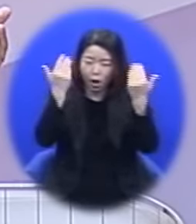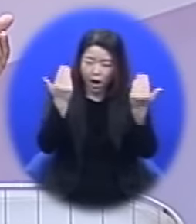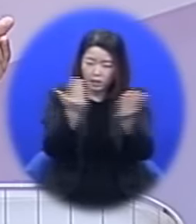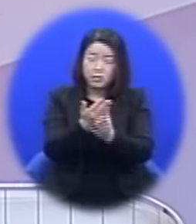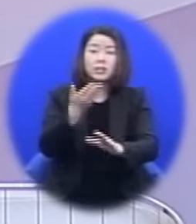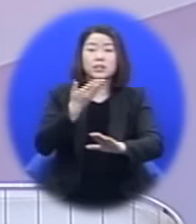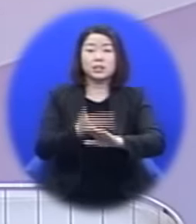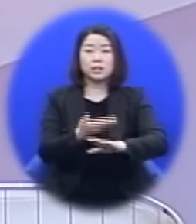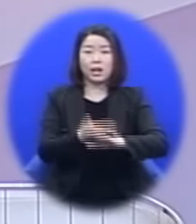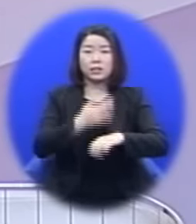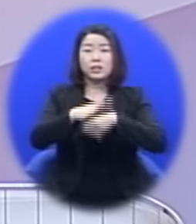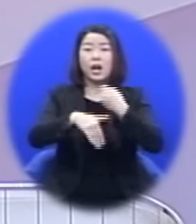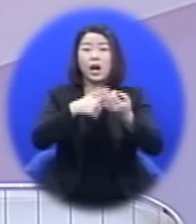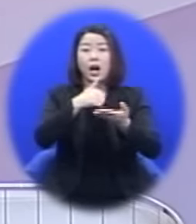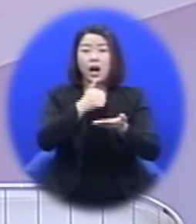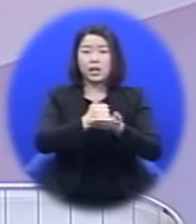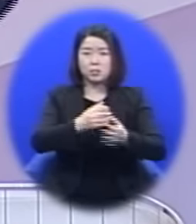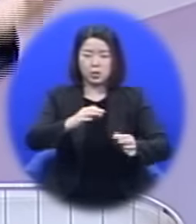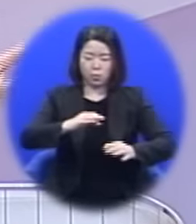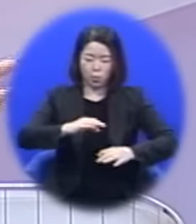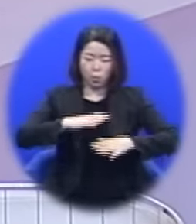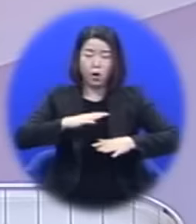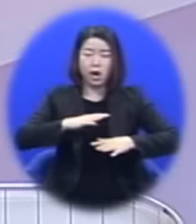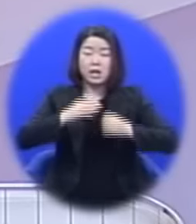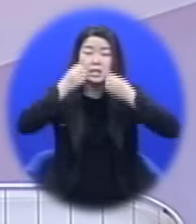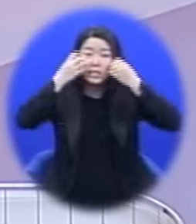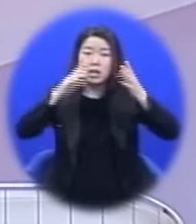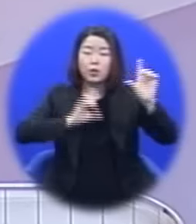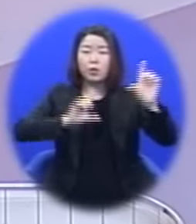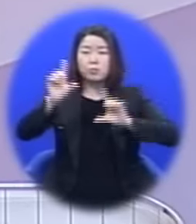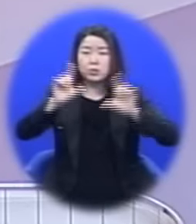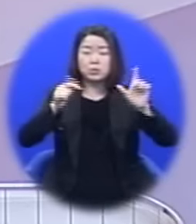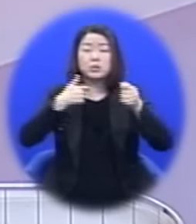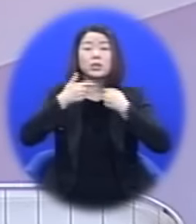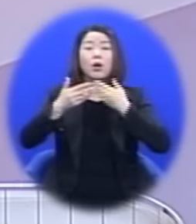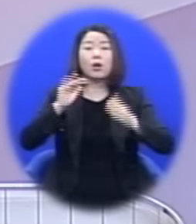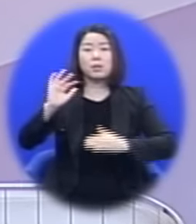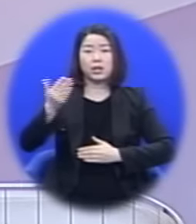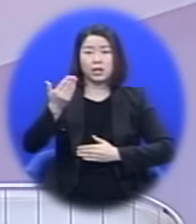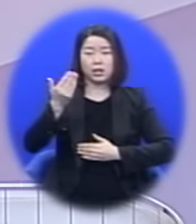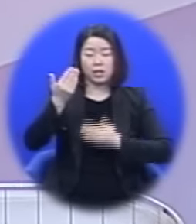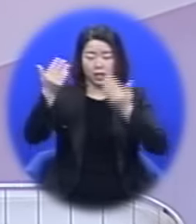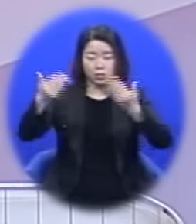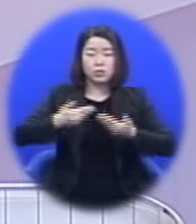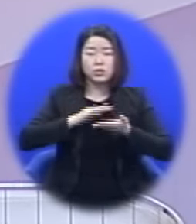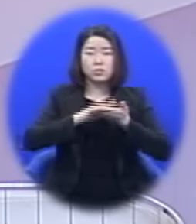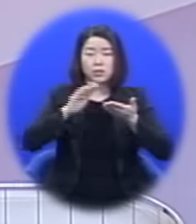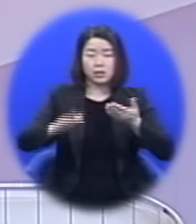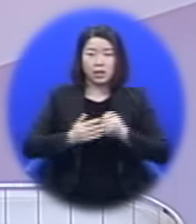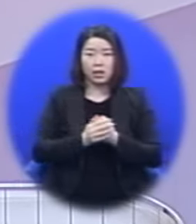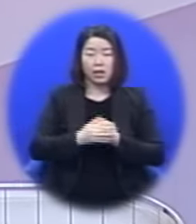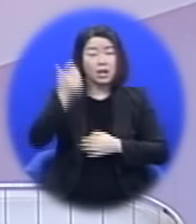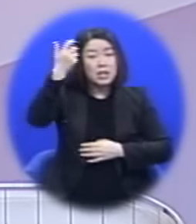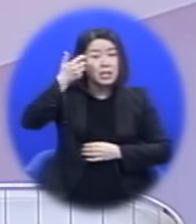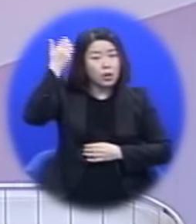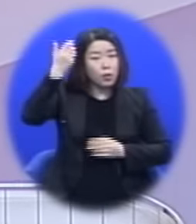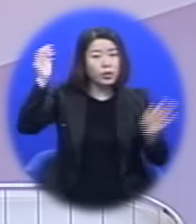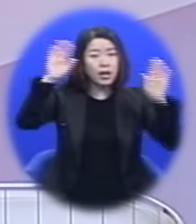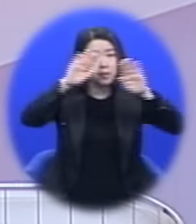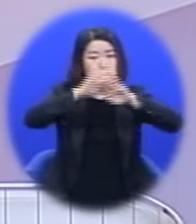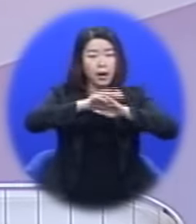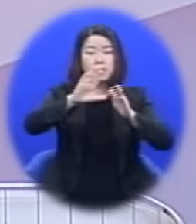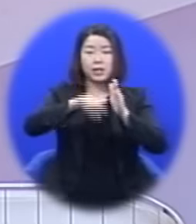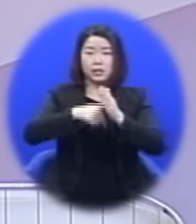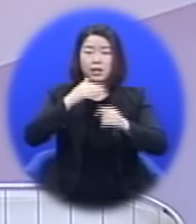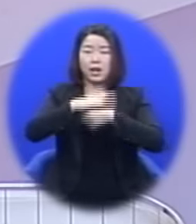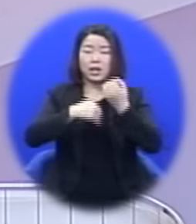다른 하나님의 놀라운 새로운 모습을 경험하게 해주시는 것입니다. 영혼의 밤일 때